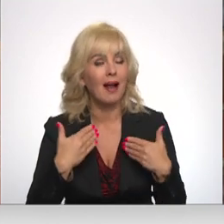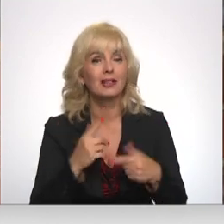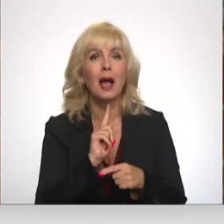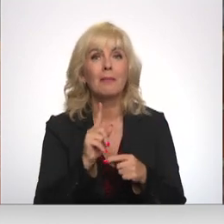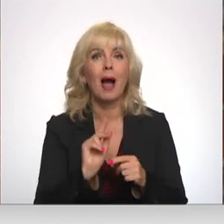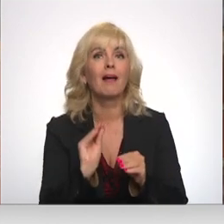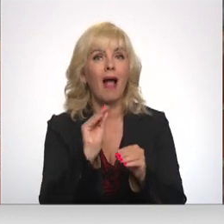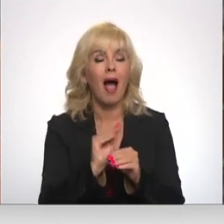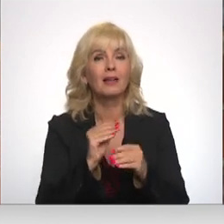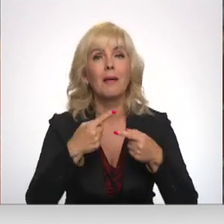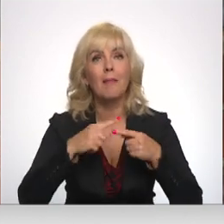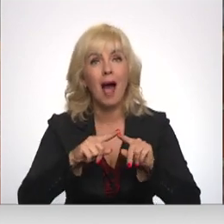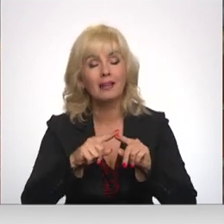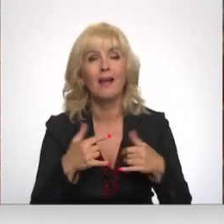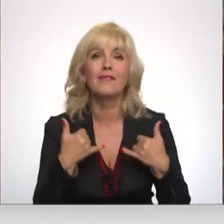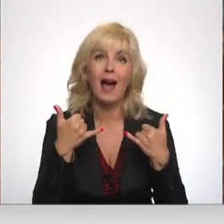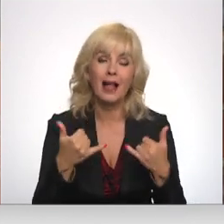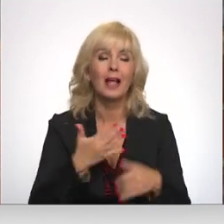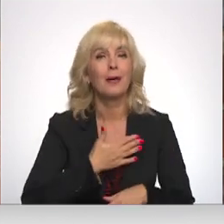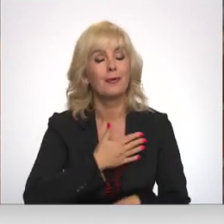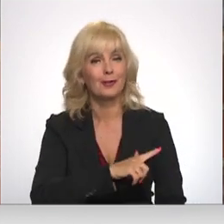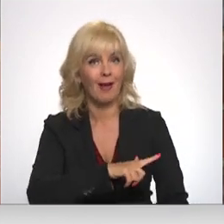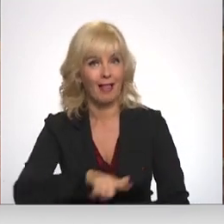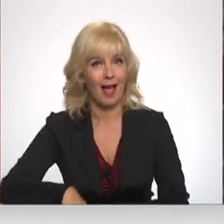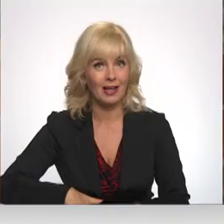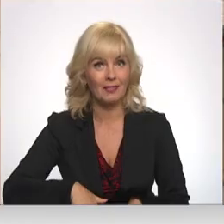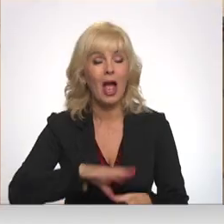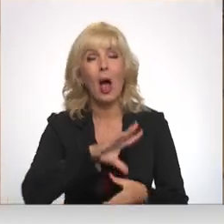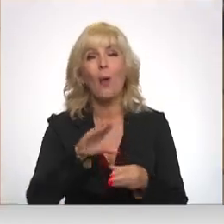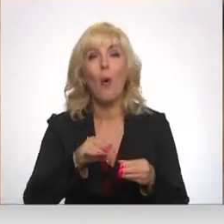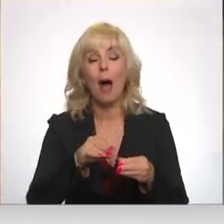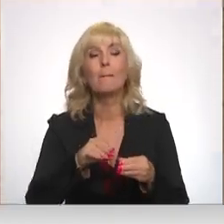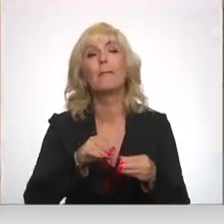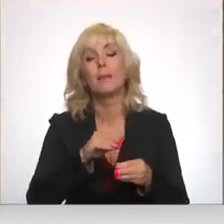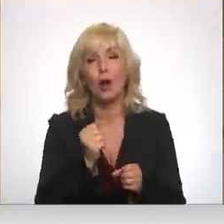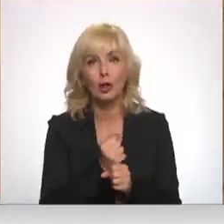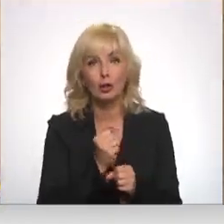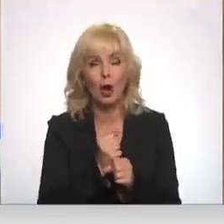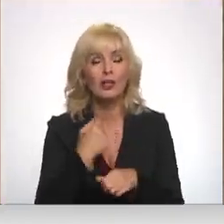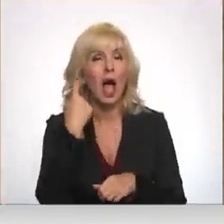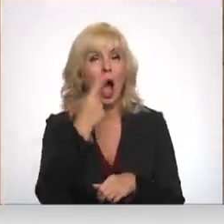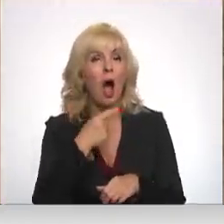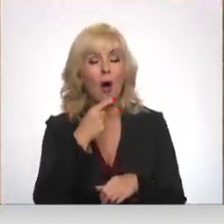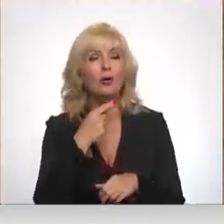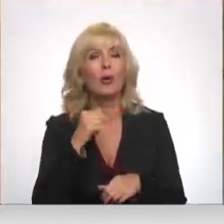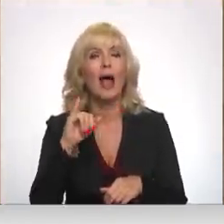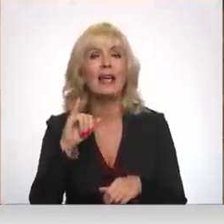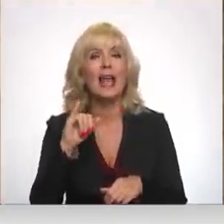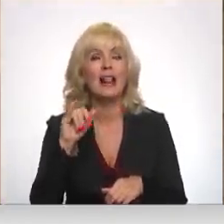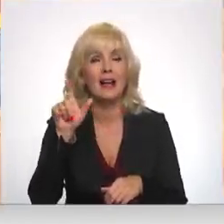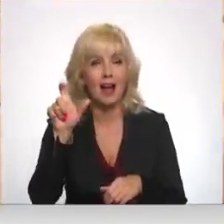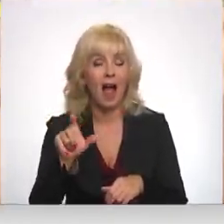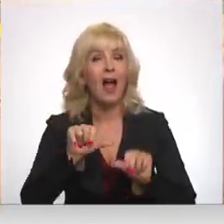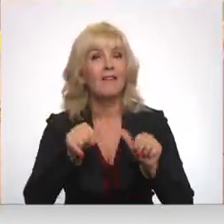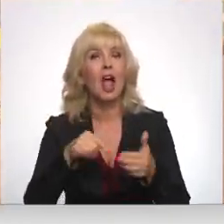mazu artaviņu, ko var veltīt mūsu Latvijai. Kopredzes projekta autore Līga Rušiņa atceras, ka ideja veidot šādu